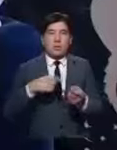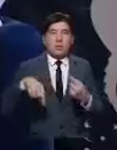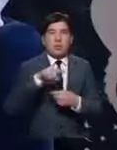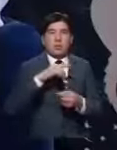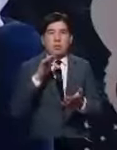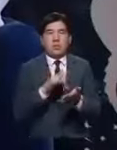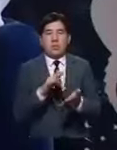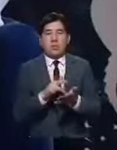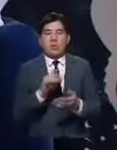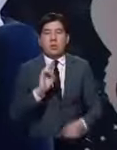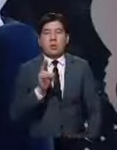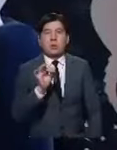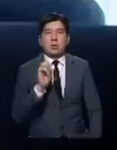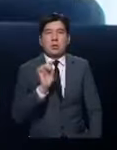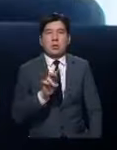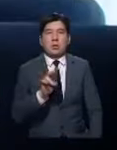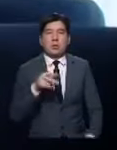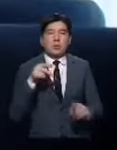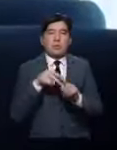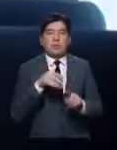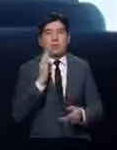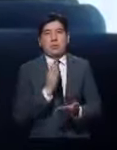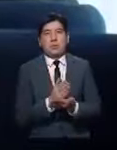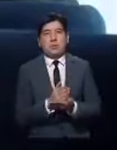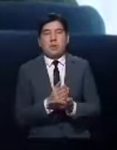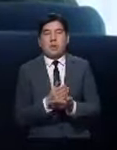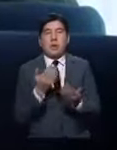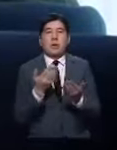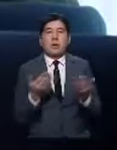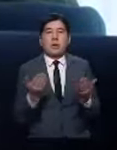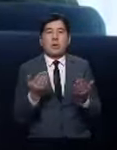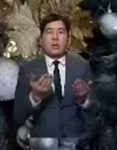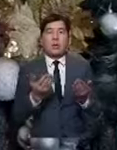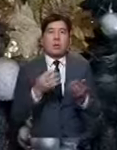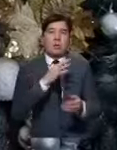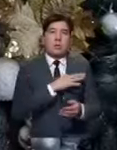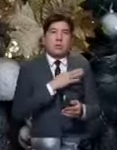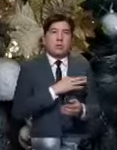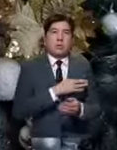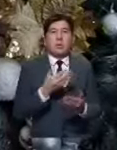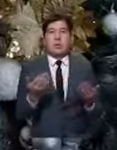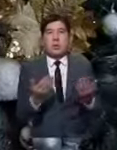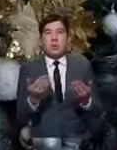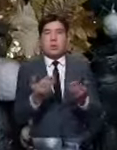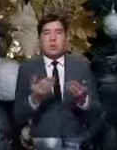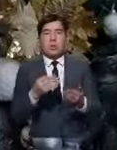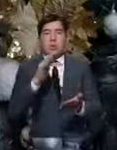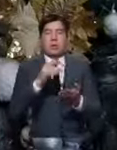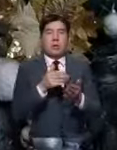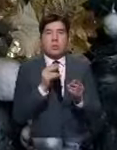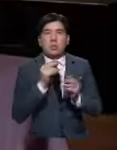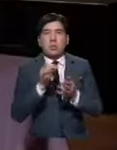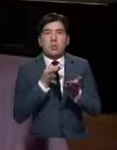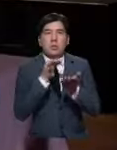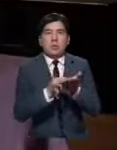қанауға бағытталған десем артық емес. Кәсіпкерлер қай әнді айына қанша рет қолданғаны жайлы да есеп беруі тиіс. Соған орай